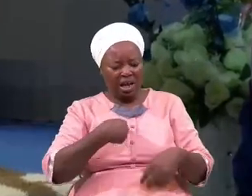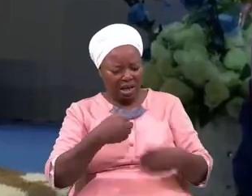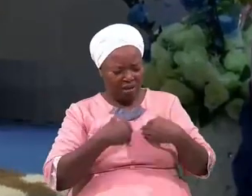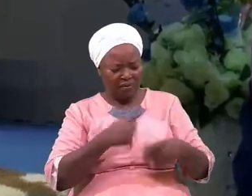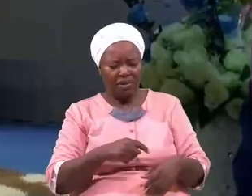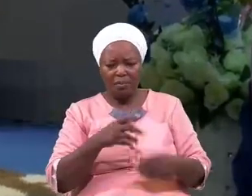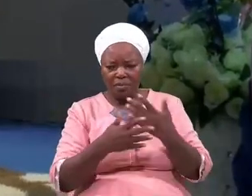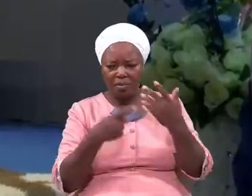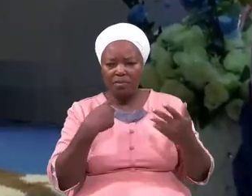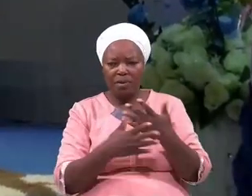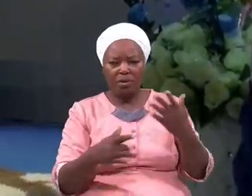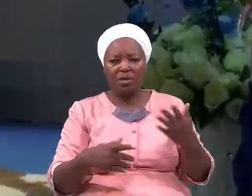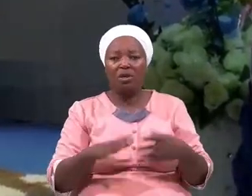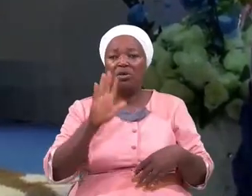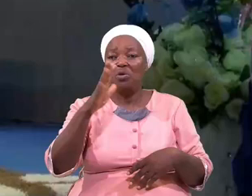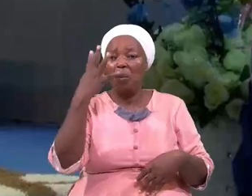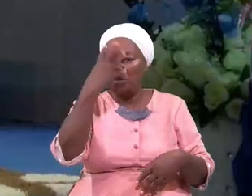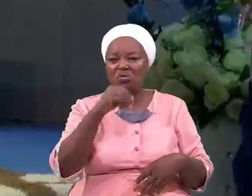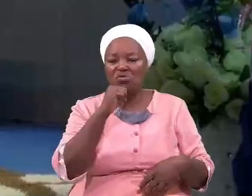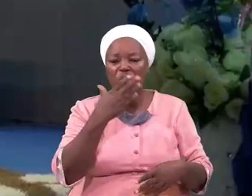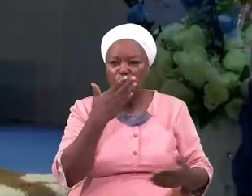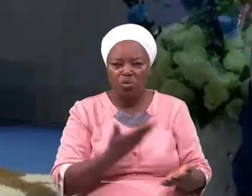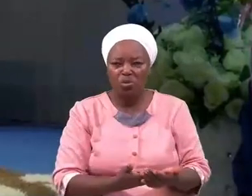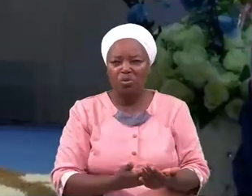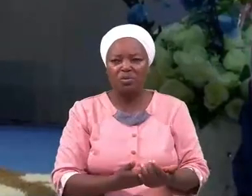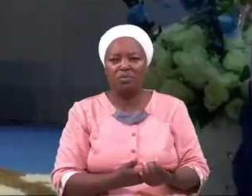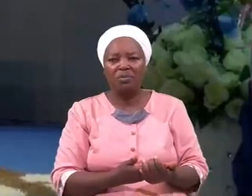Si vous laissez le levain là-bas, vous dites que oui, j'ai le